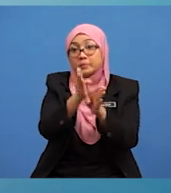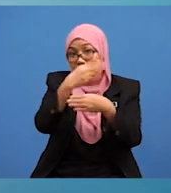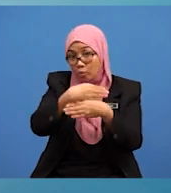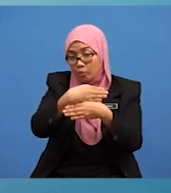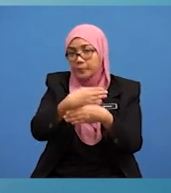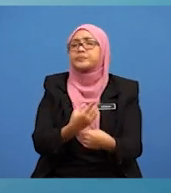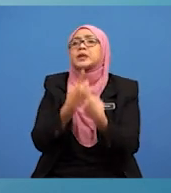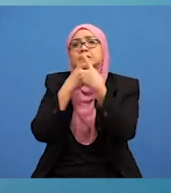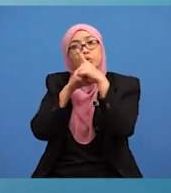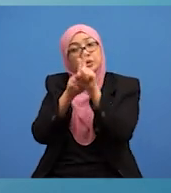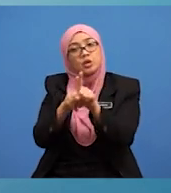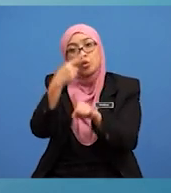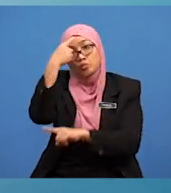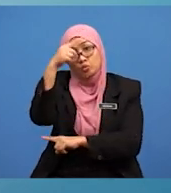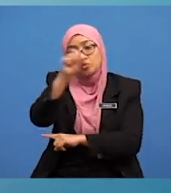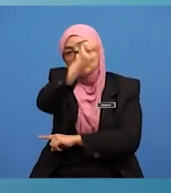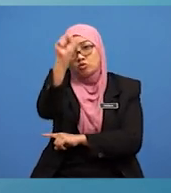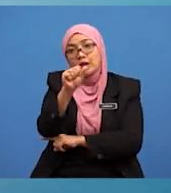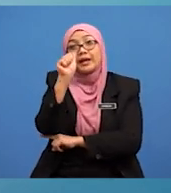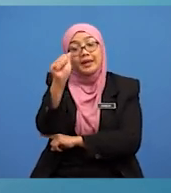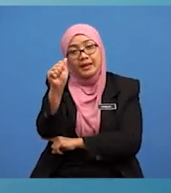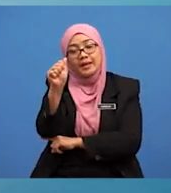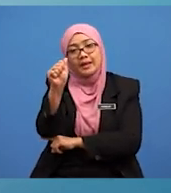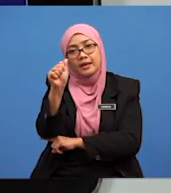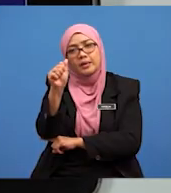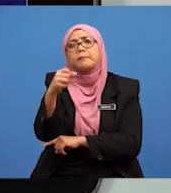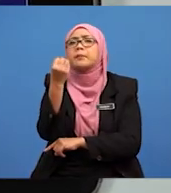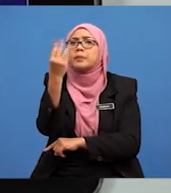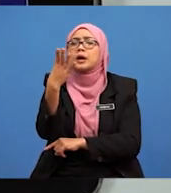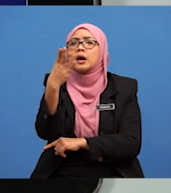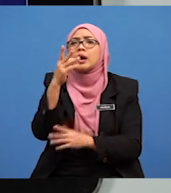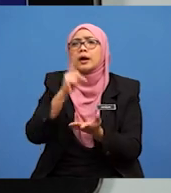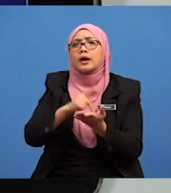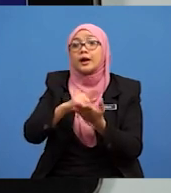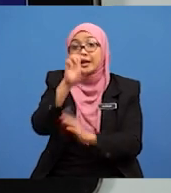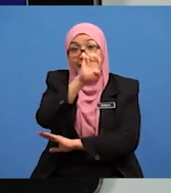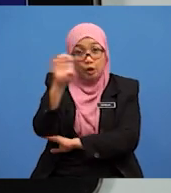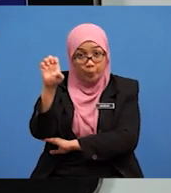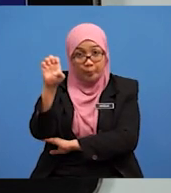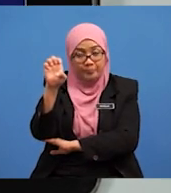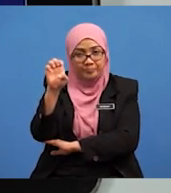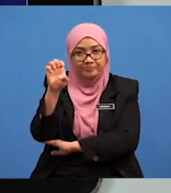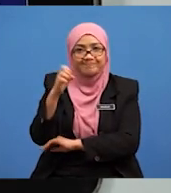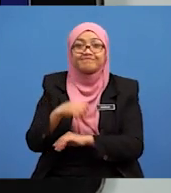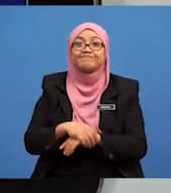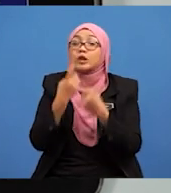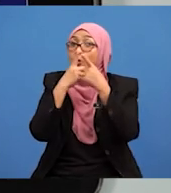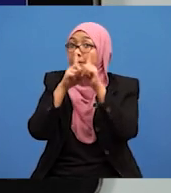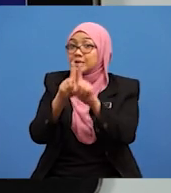Jawapannya, untuk soalan A, berapakah bilangan elektron? Ya, betul. Jawapannya